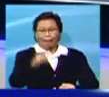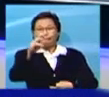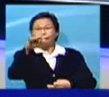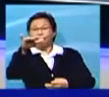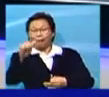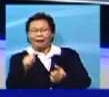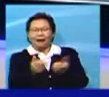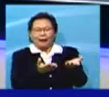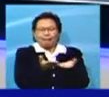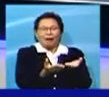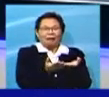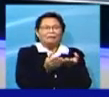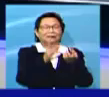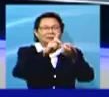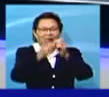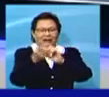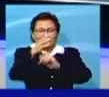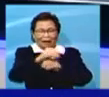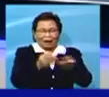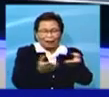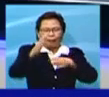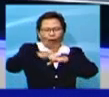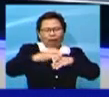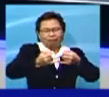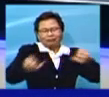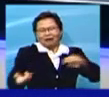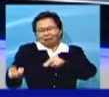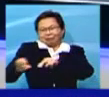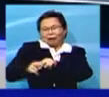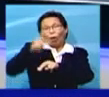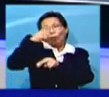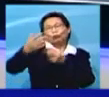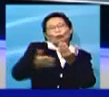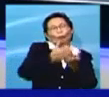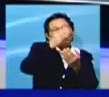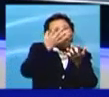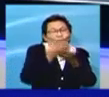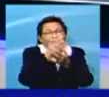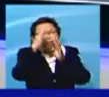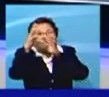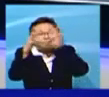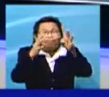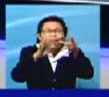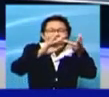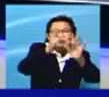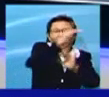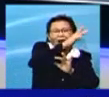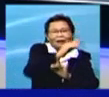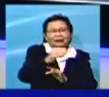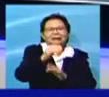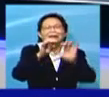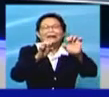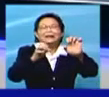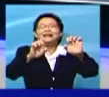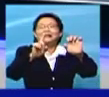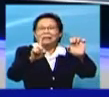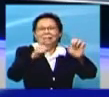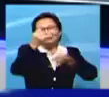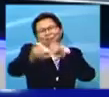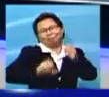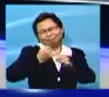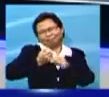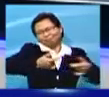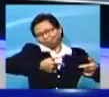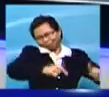perkhidmatan digital serta perkhidmatan dalam talian tambahan bagi memudahkan inovasi berasaskan internet dan e-dagang antarabangsa.